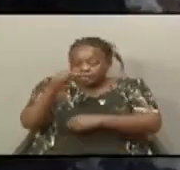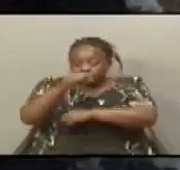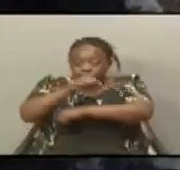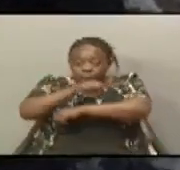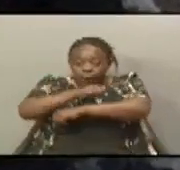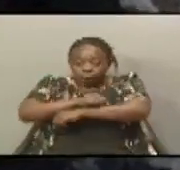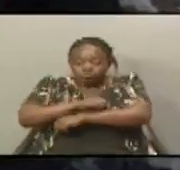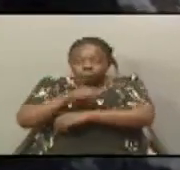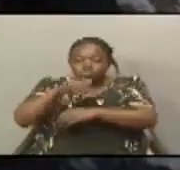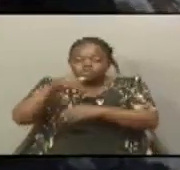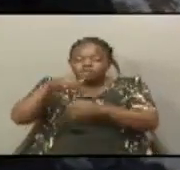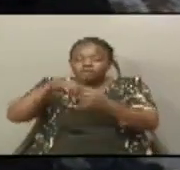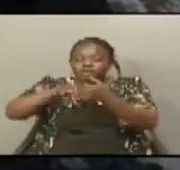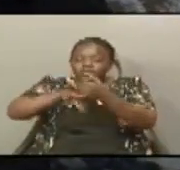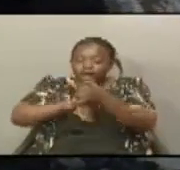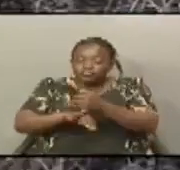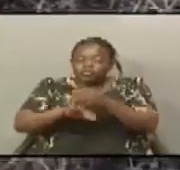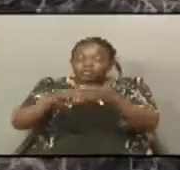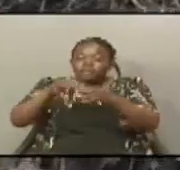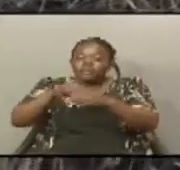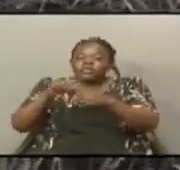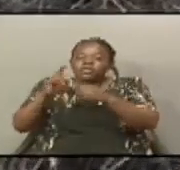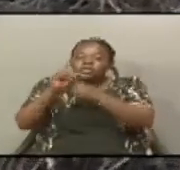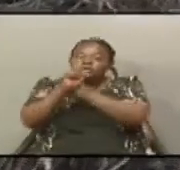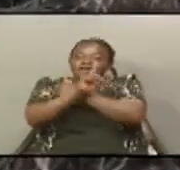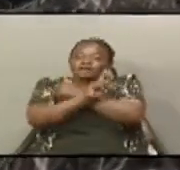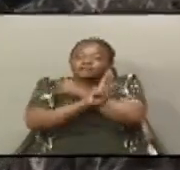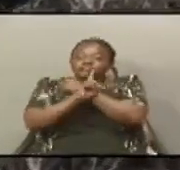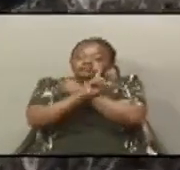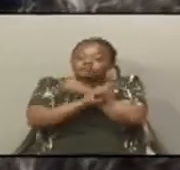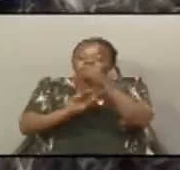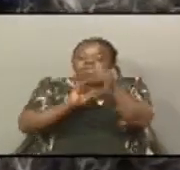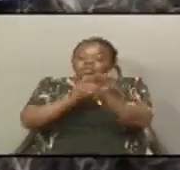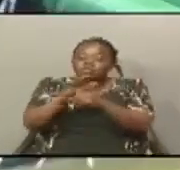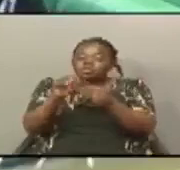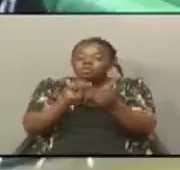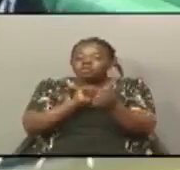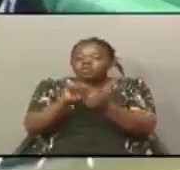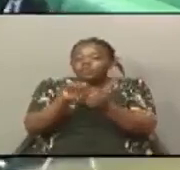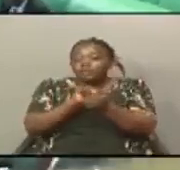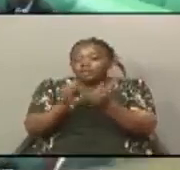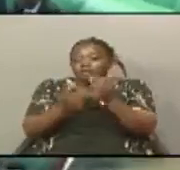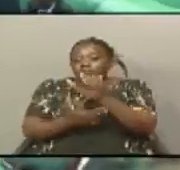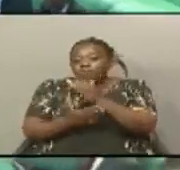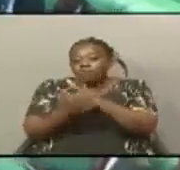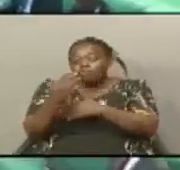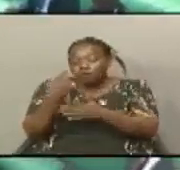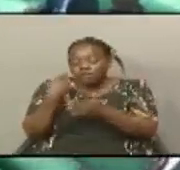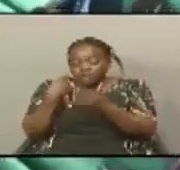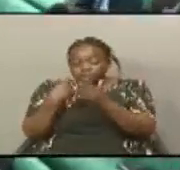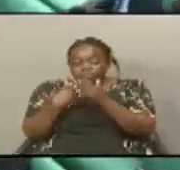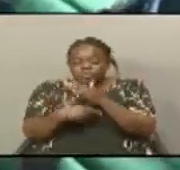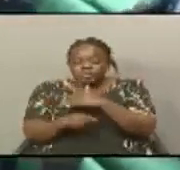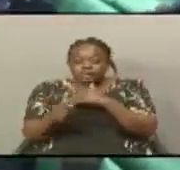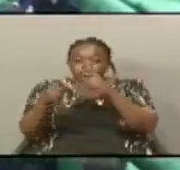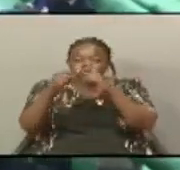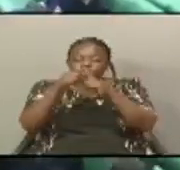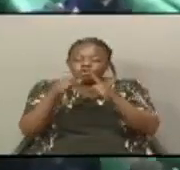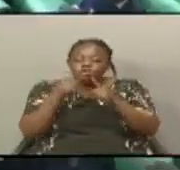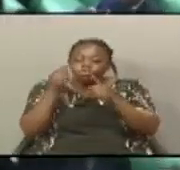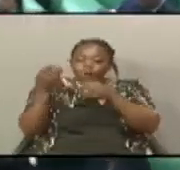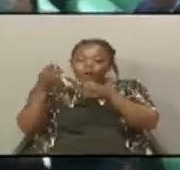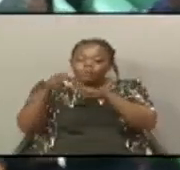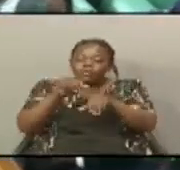Robinah Mweruka Secondary School e Kasese mu kiro kya Kasese olw'omukaaga. Sempijja ategeeza nti omuwendo